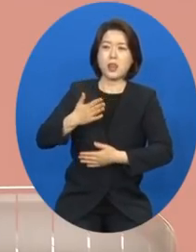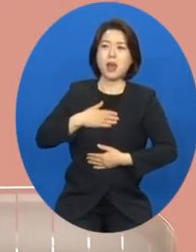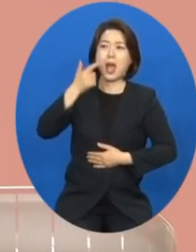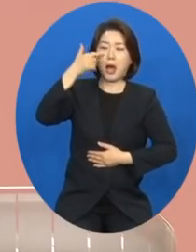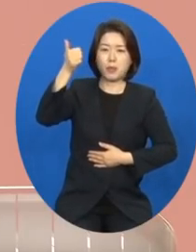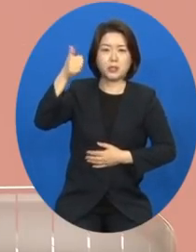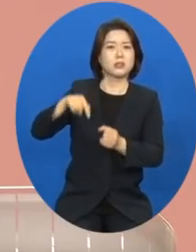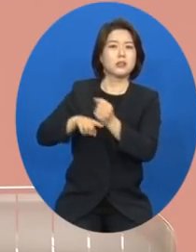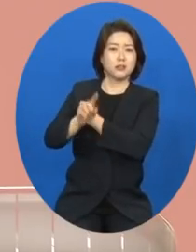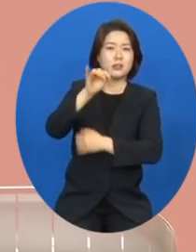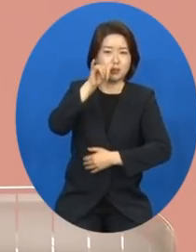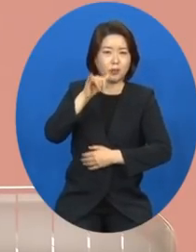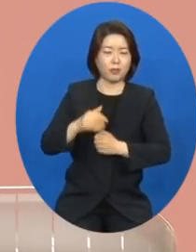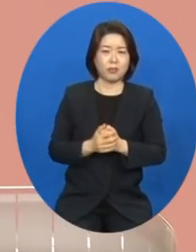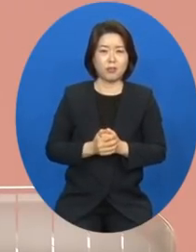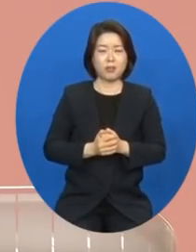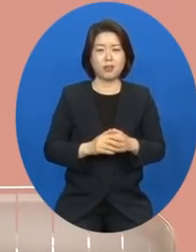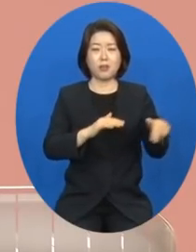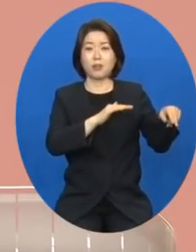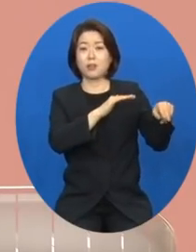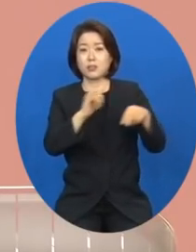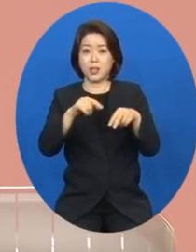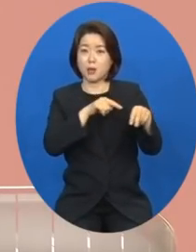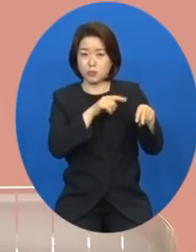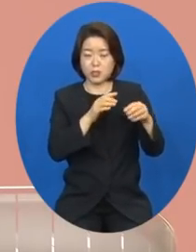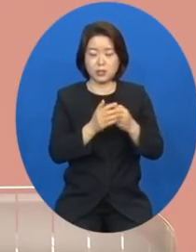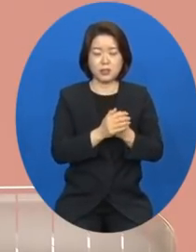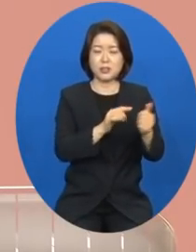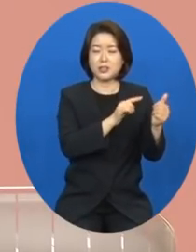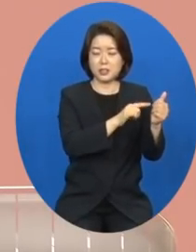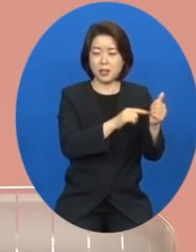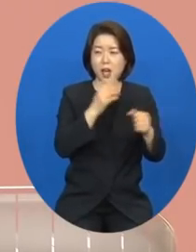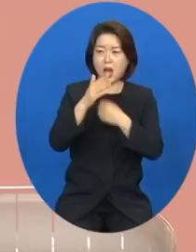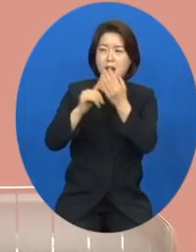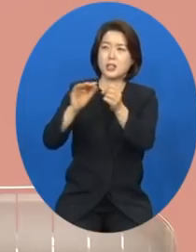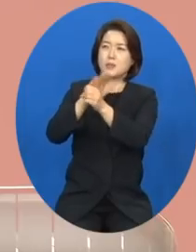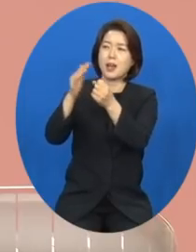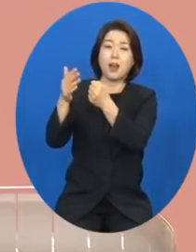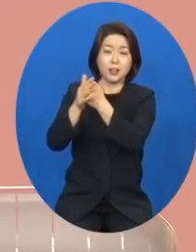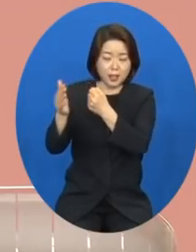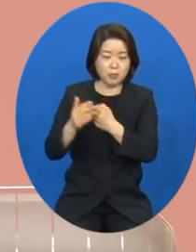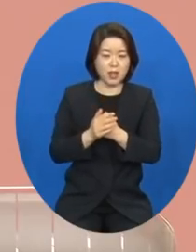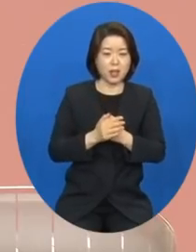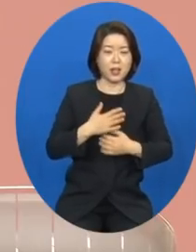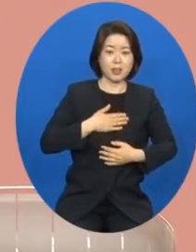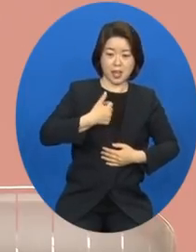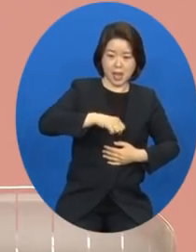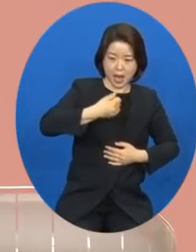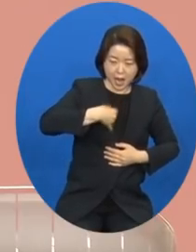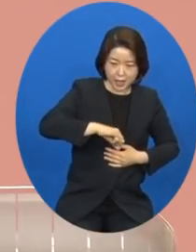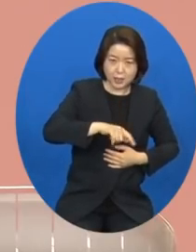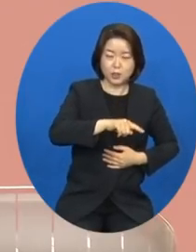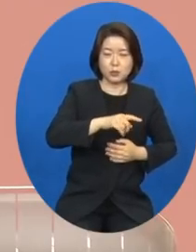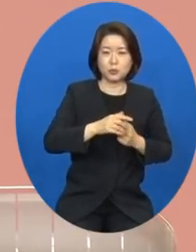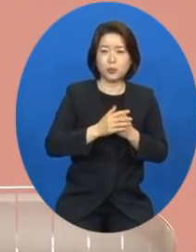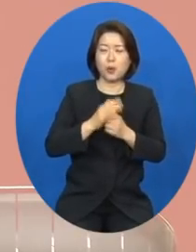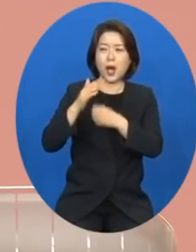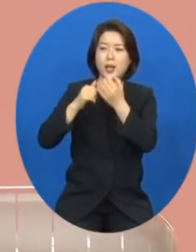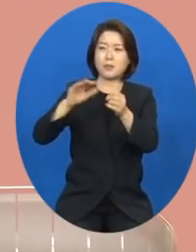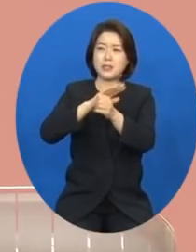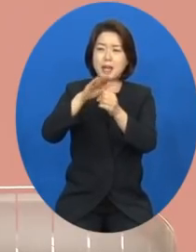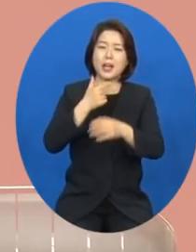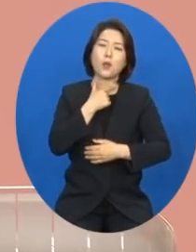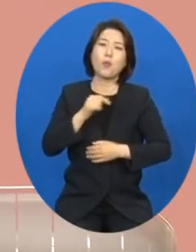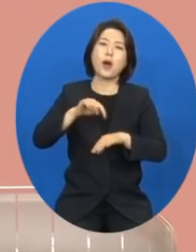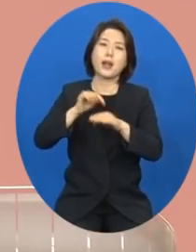뜻입니다 사무엘이 아 하나님을 사랑하기를 우리의 아이들이 사랑 하기를 원하는 마음으로 성경적인 이름을